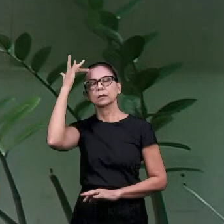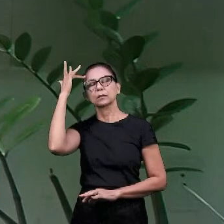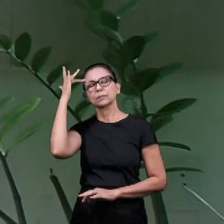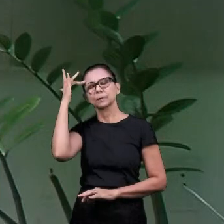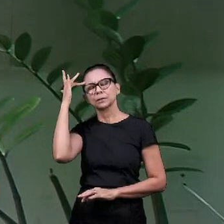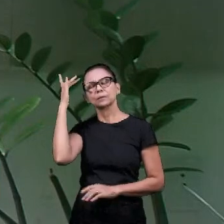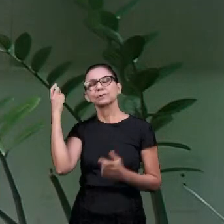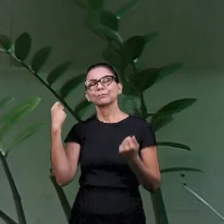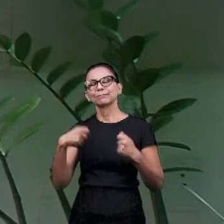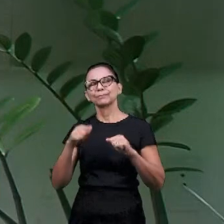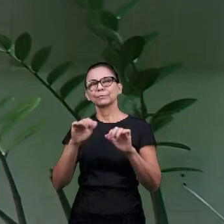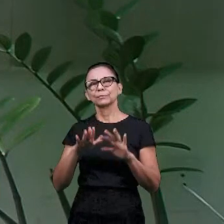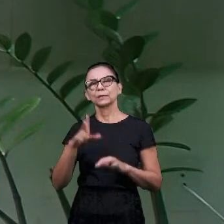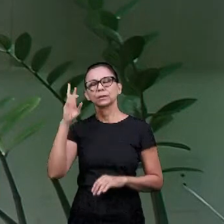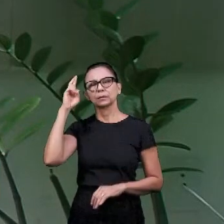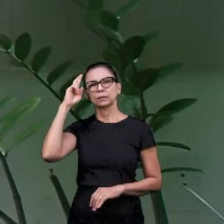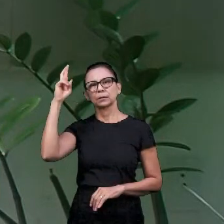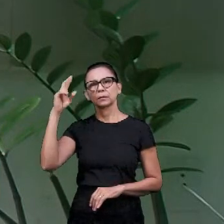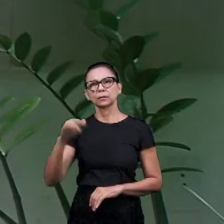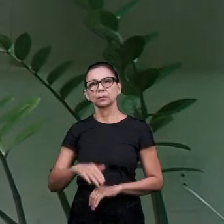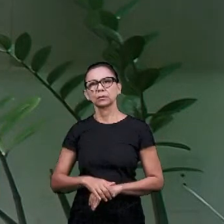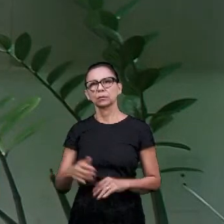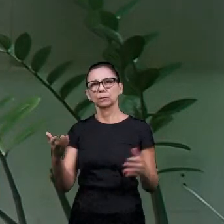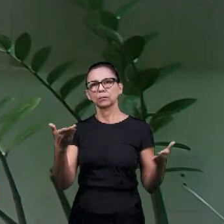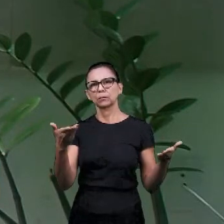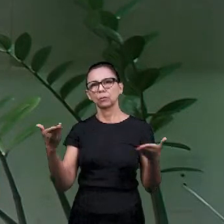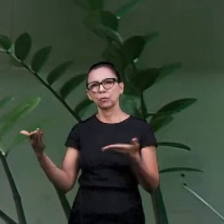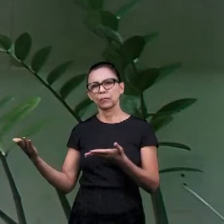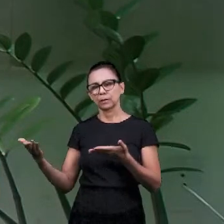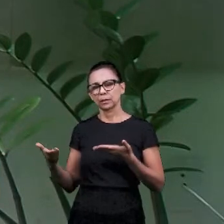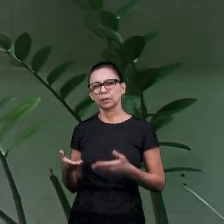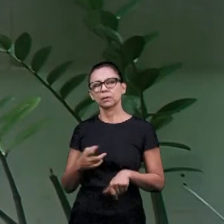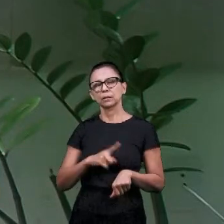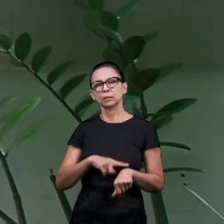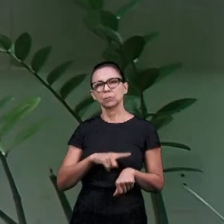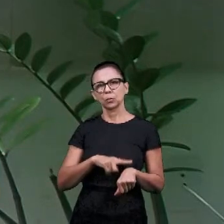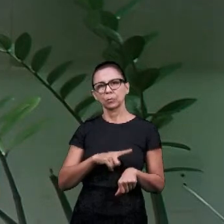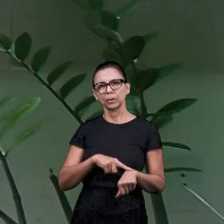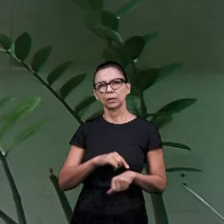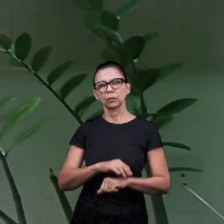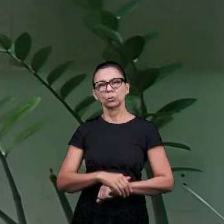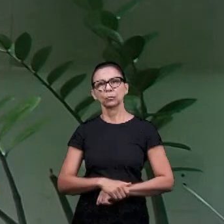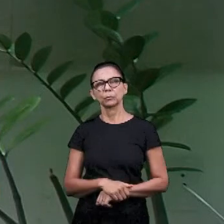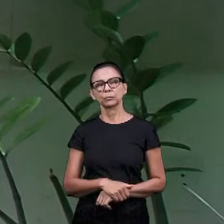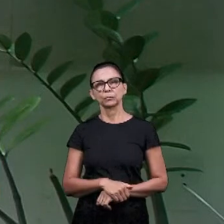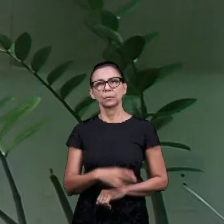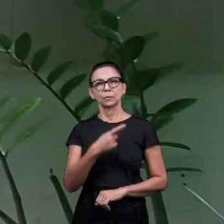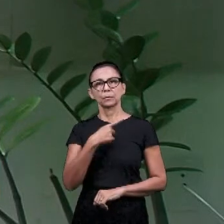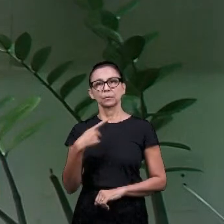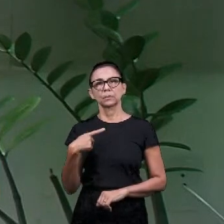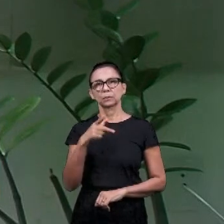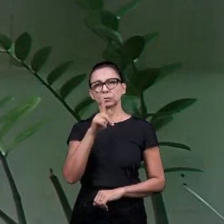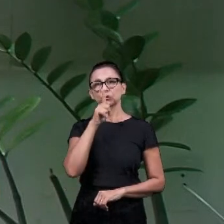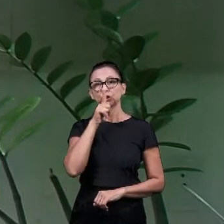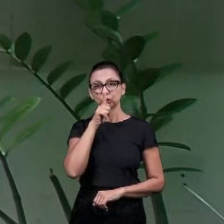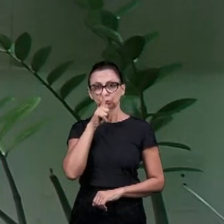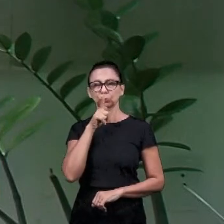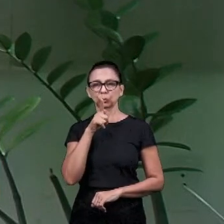moment de la bénédiction du Seigneur. Je passe la parole, ce moment, après 20 minutes, au pasteur